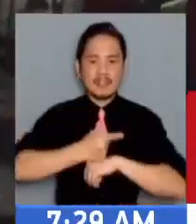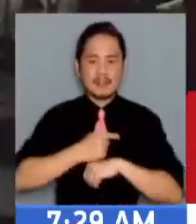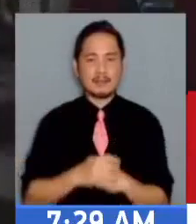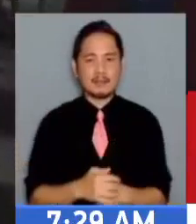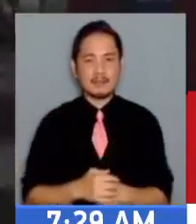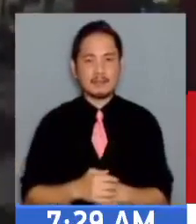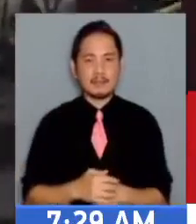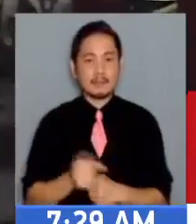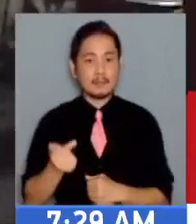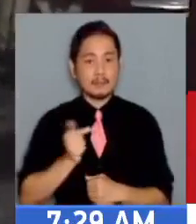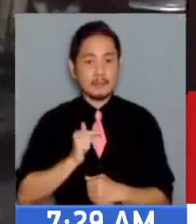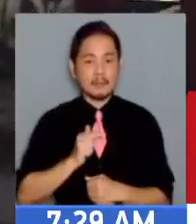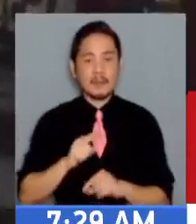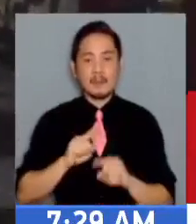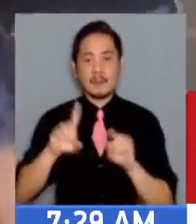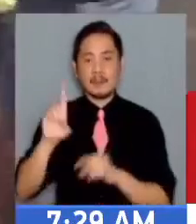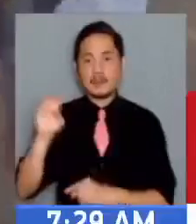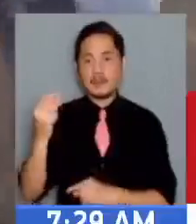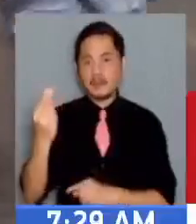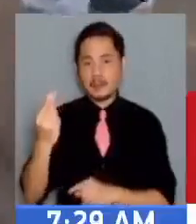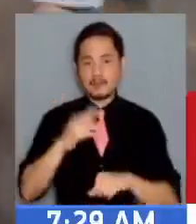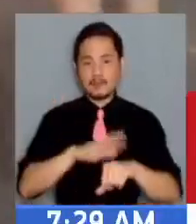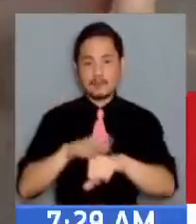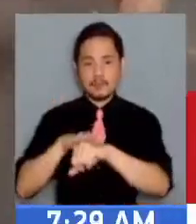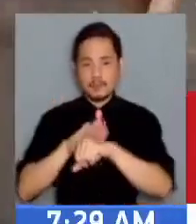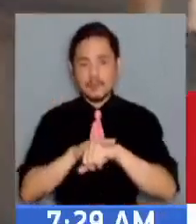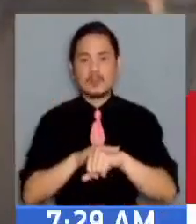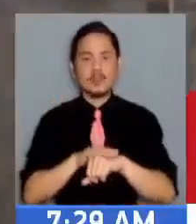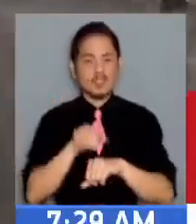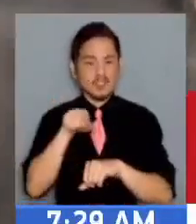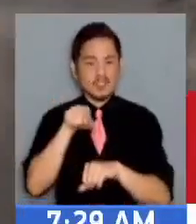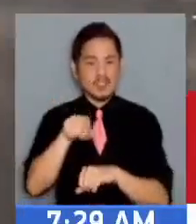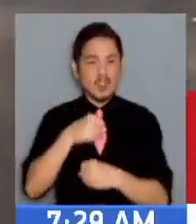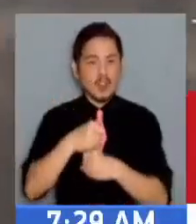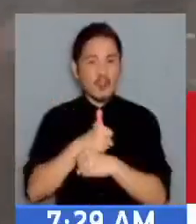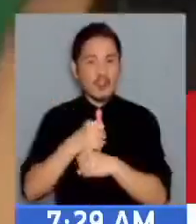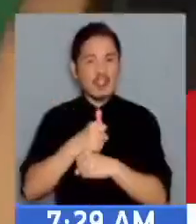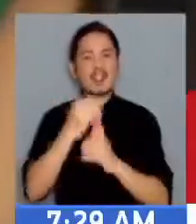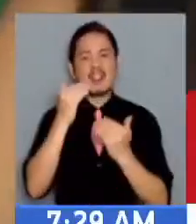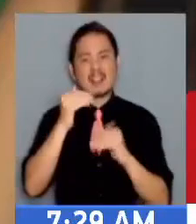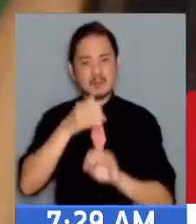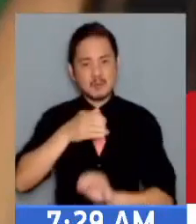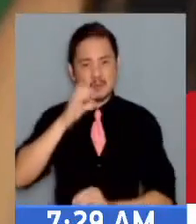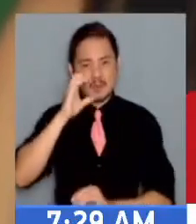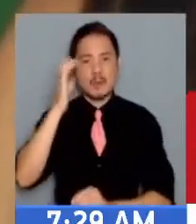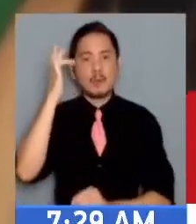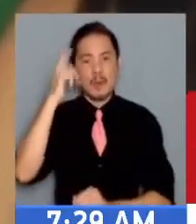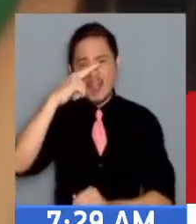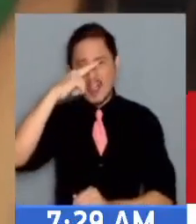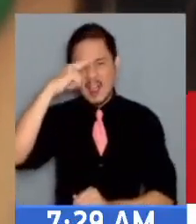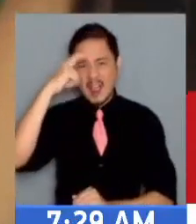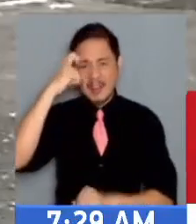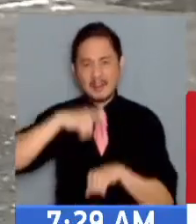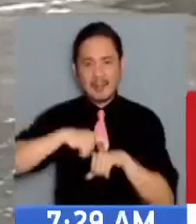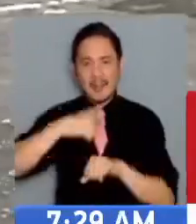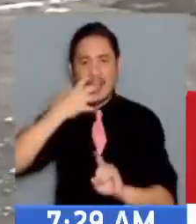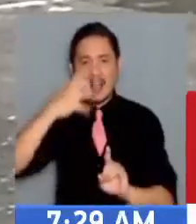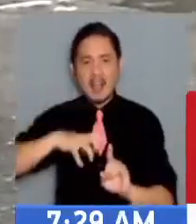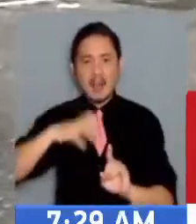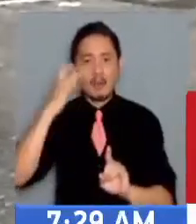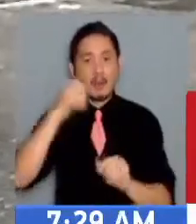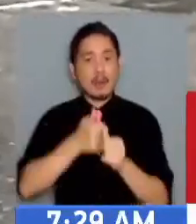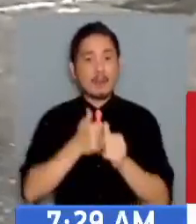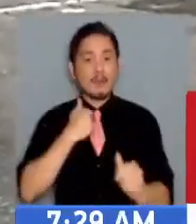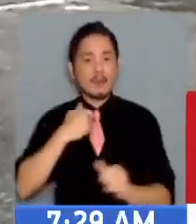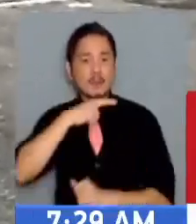Health, limitahan muna ang pag-inom ng kape ngayong labis ang init ng panahon ngayon para iwas dehydration. Pati ang